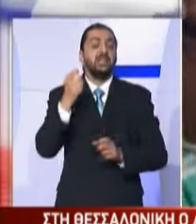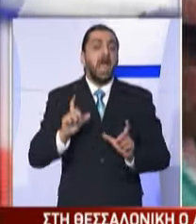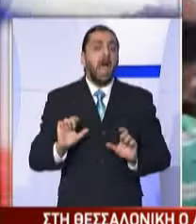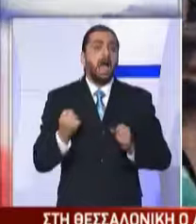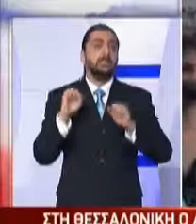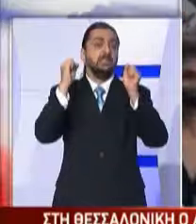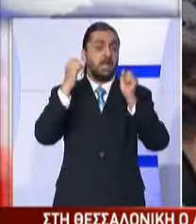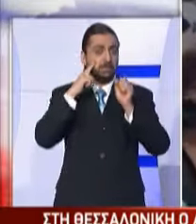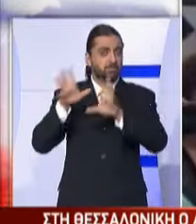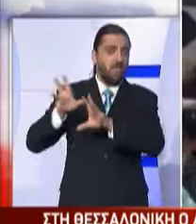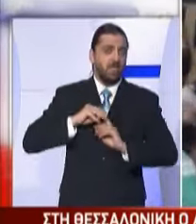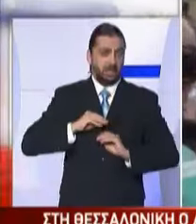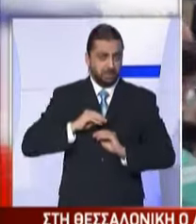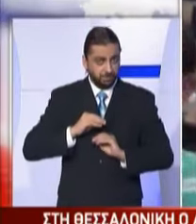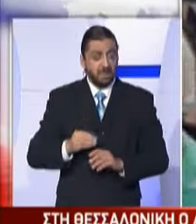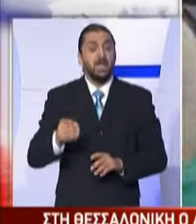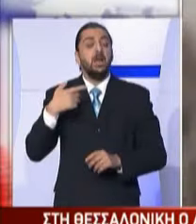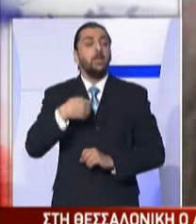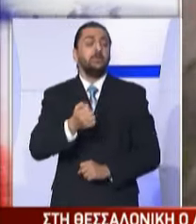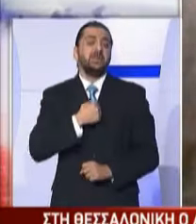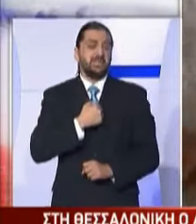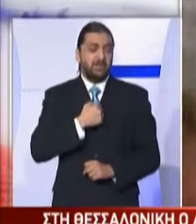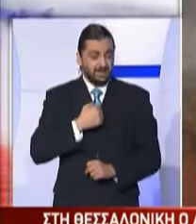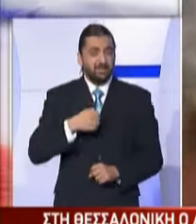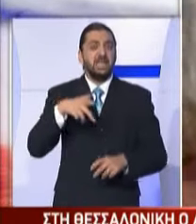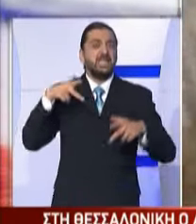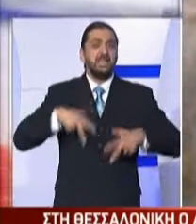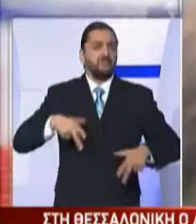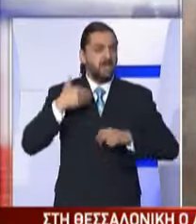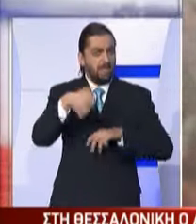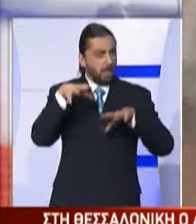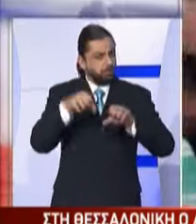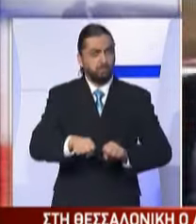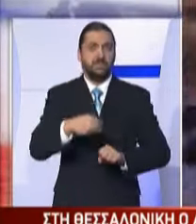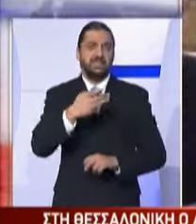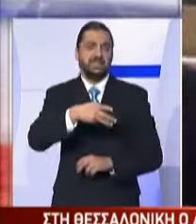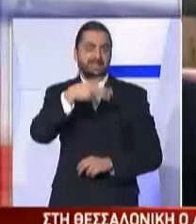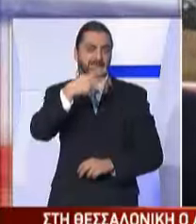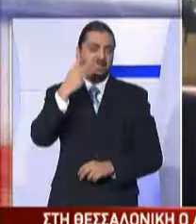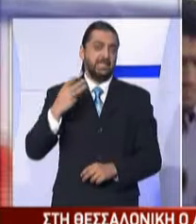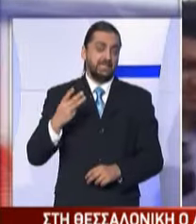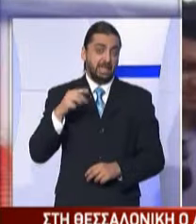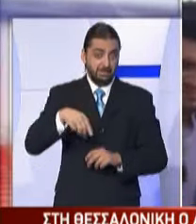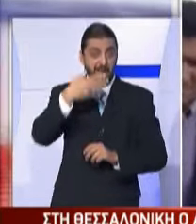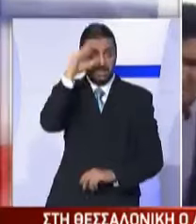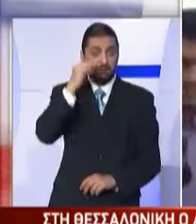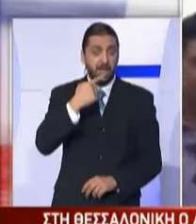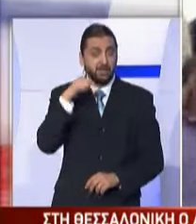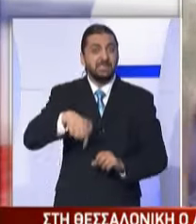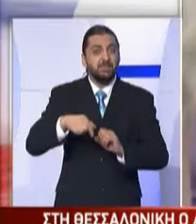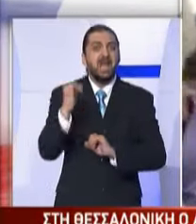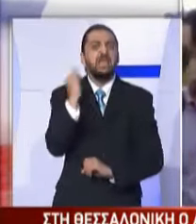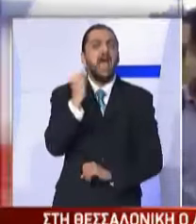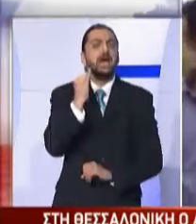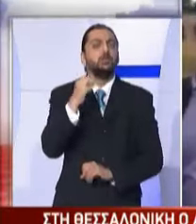την εκτίμηση ότι ο ΣΥΡΙΖΑ θα αναλάβει τη διακυβέρνηση της χώρας επανέλαβε ο κύριος Τσίπρας σήμερα, μιλώντας το μεσημέρι σε συγκέντρωση στην Ιερισσό της